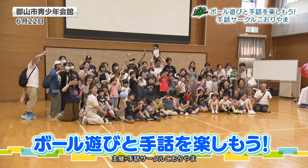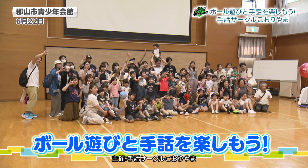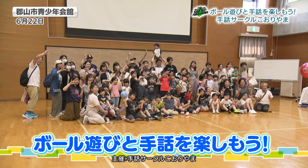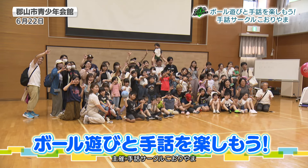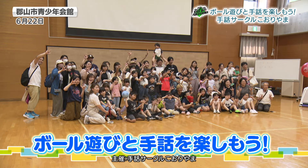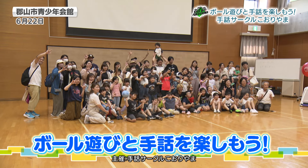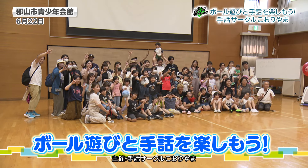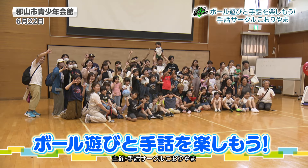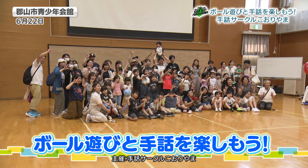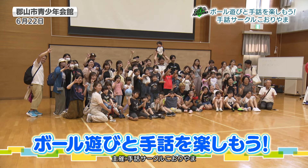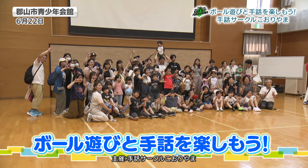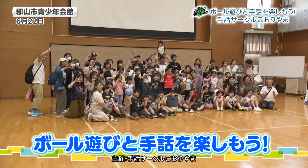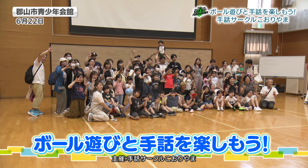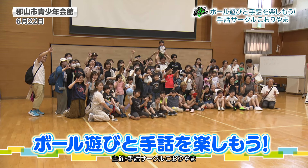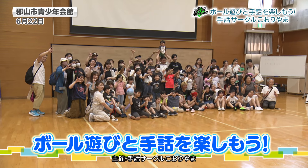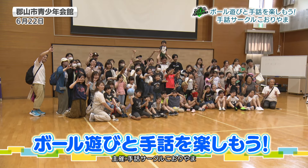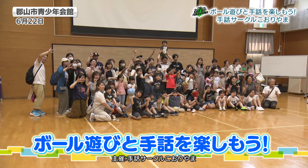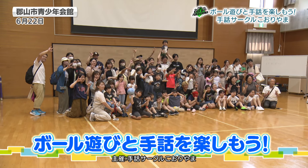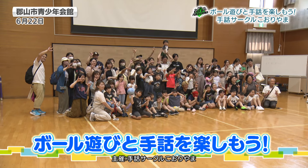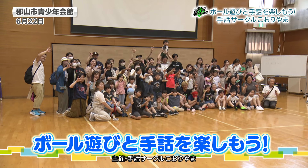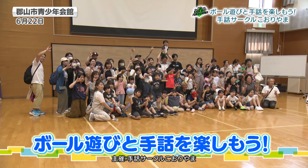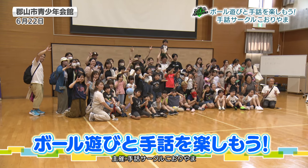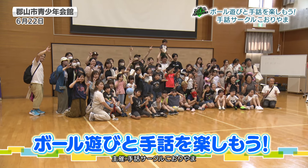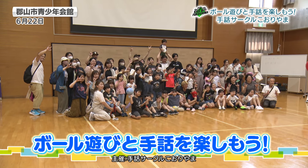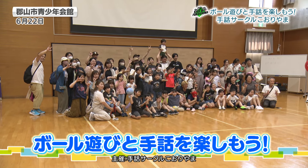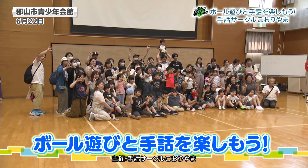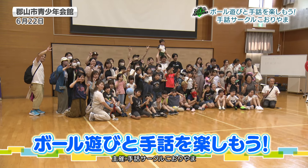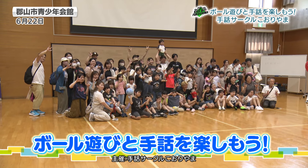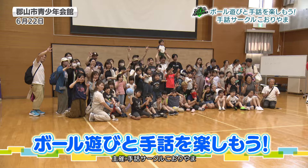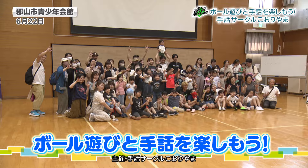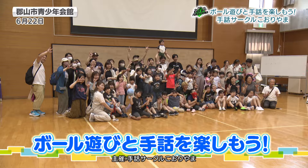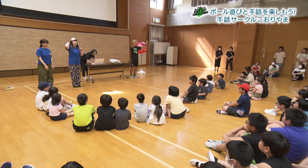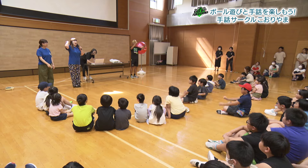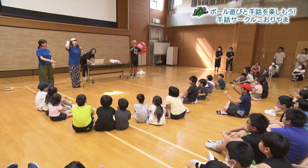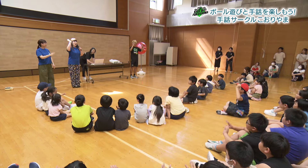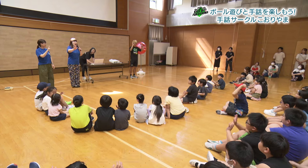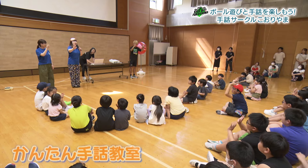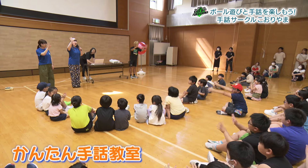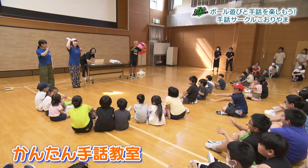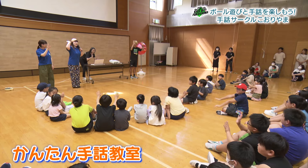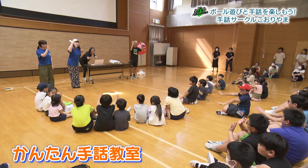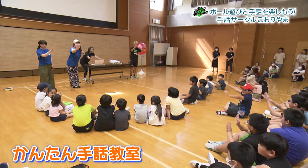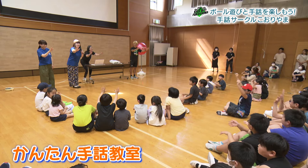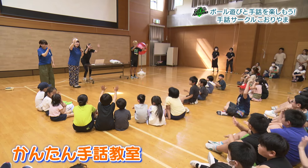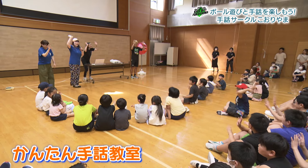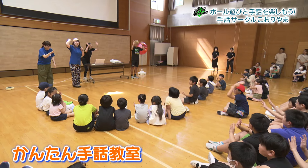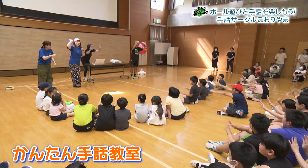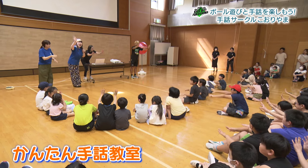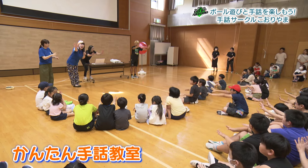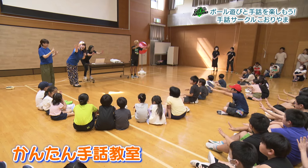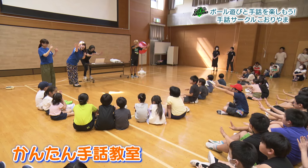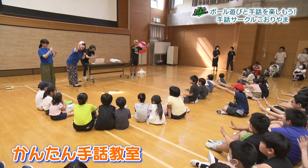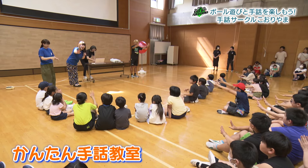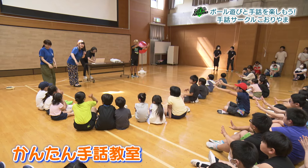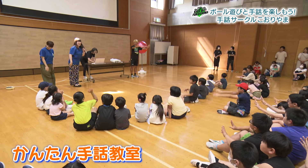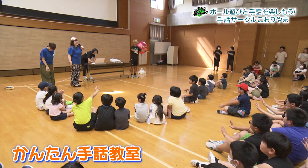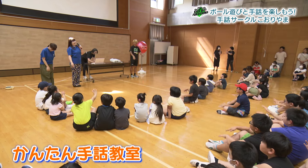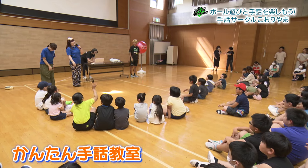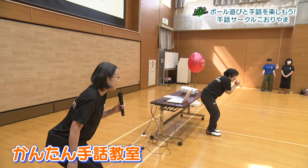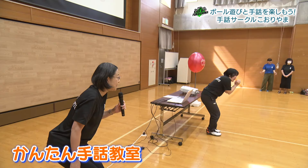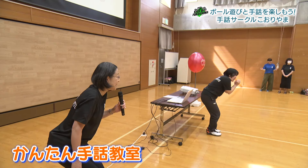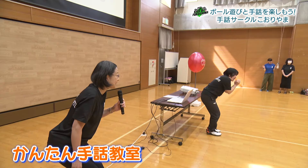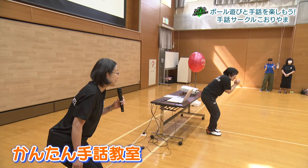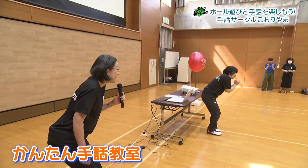先月22日、手話サークル郡山主催のイベント、ボール遊びと手話を楽しもうが開催されました。